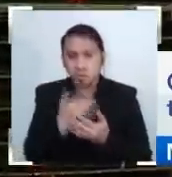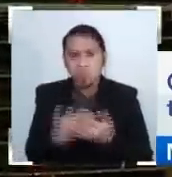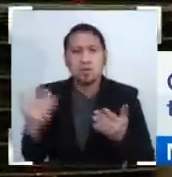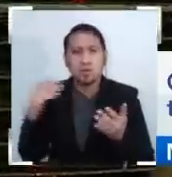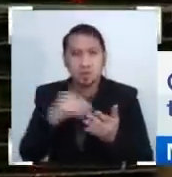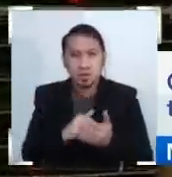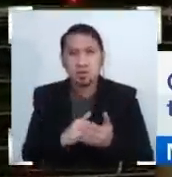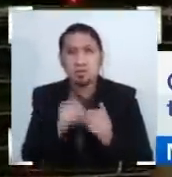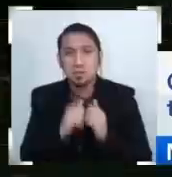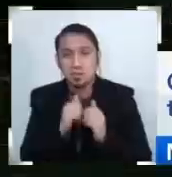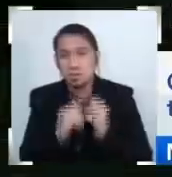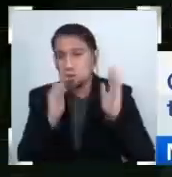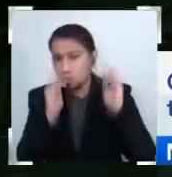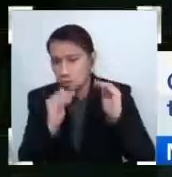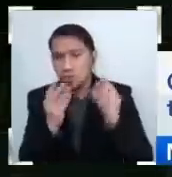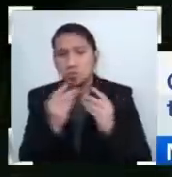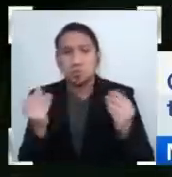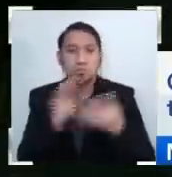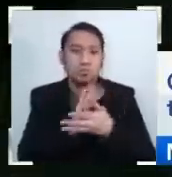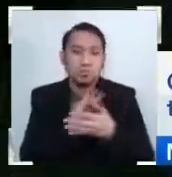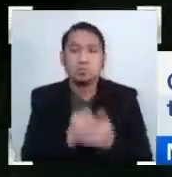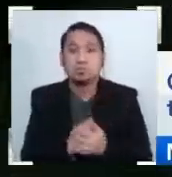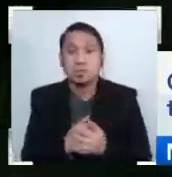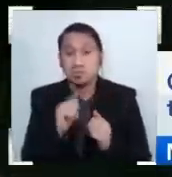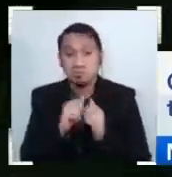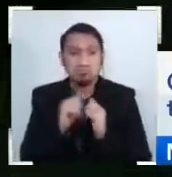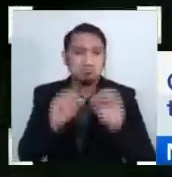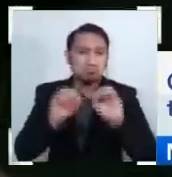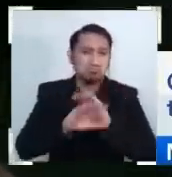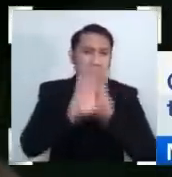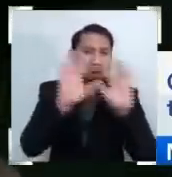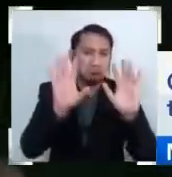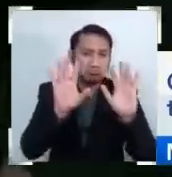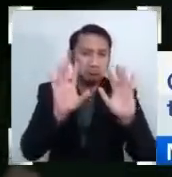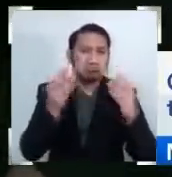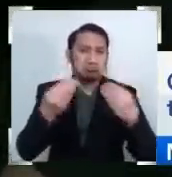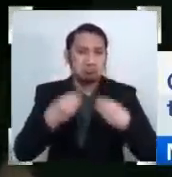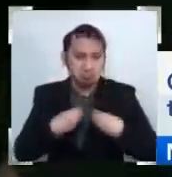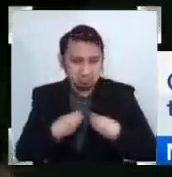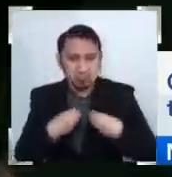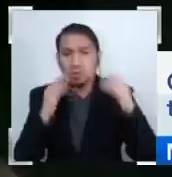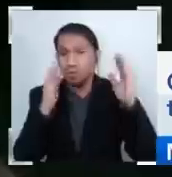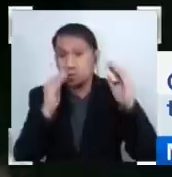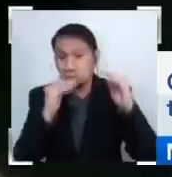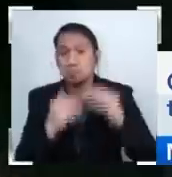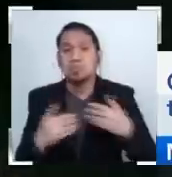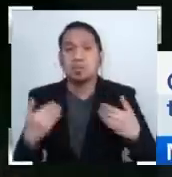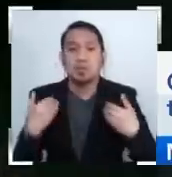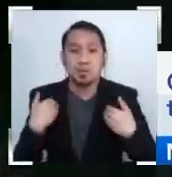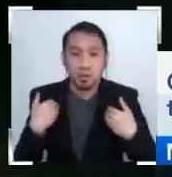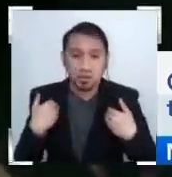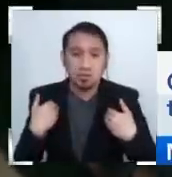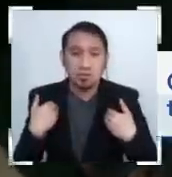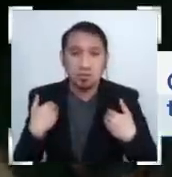na mawala na yung pandemic. Yung liwanag niya, parang it gives hope na magkakaroon din ng